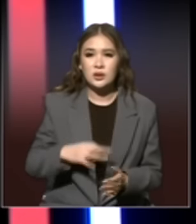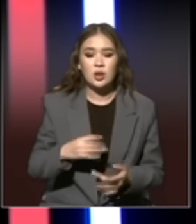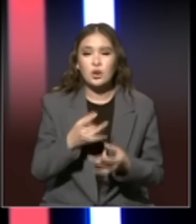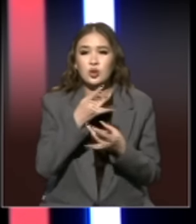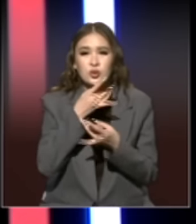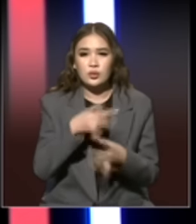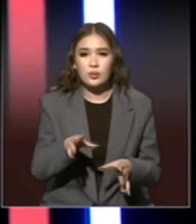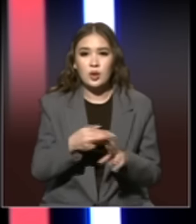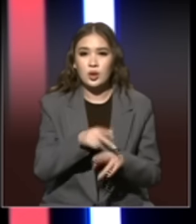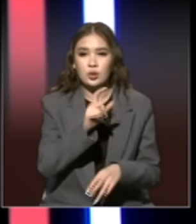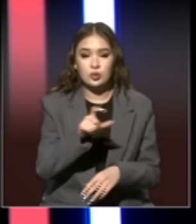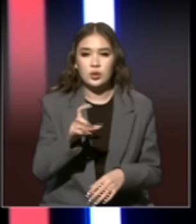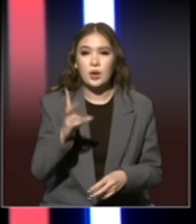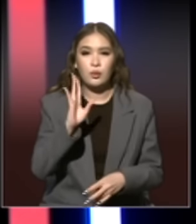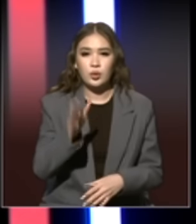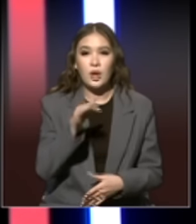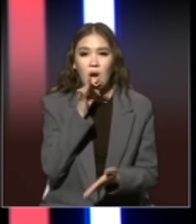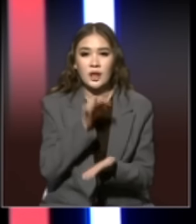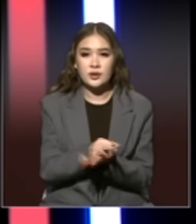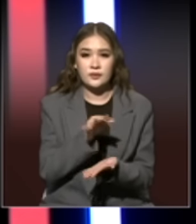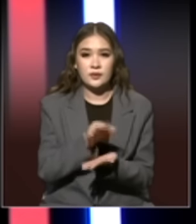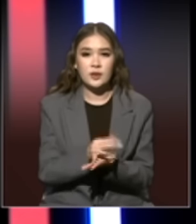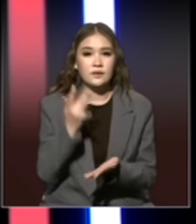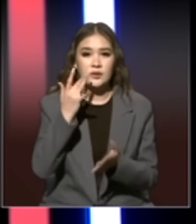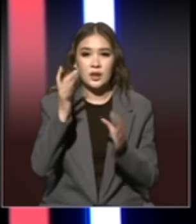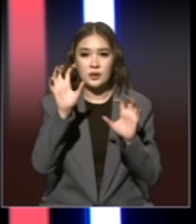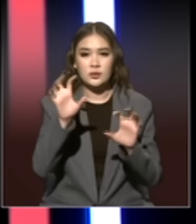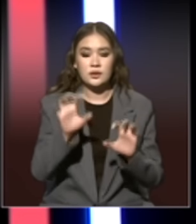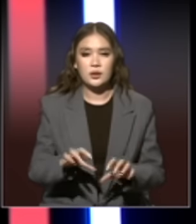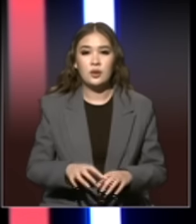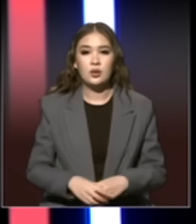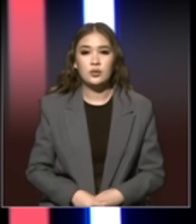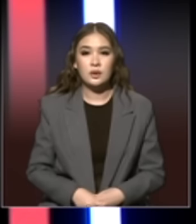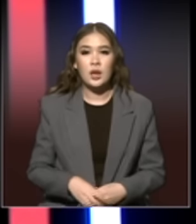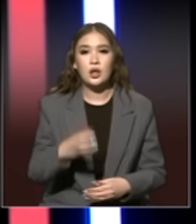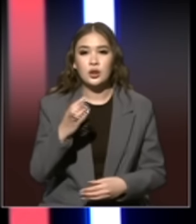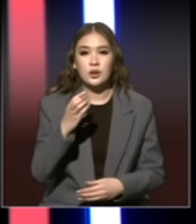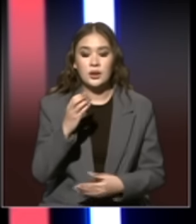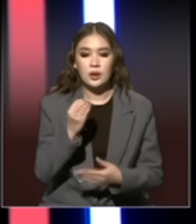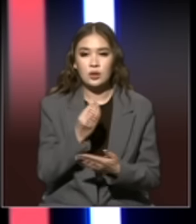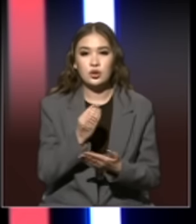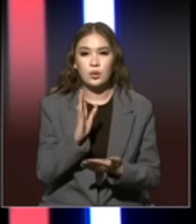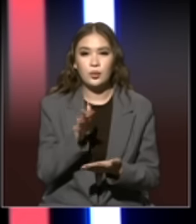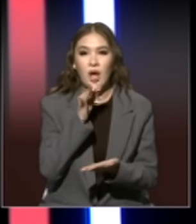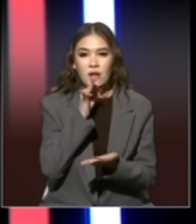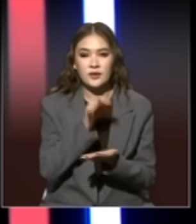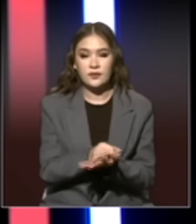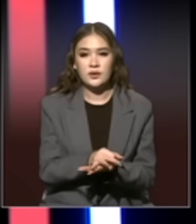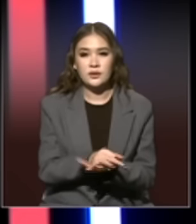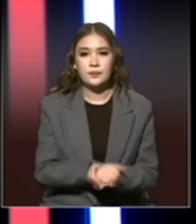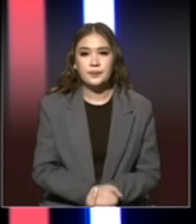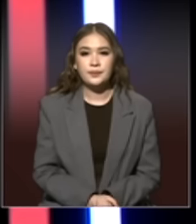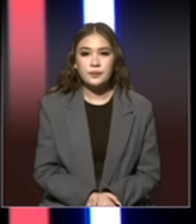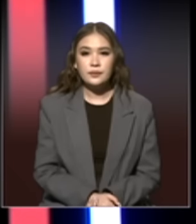азамат болсын, заң алдында жауапкершілік болады. Және заң алдында жауап береді.